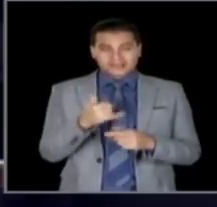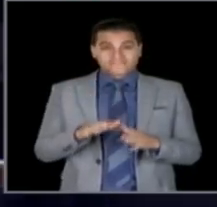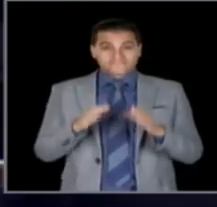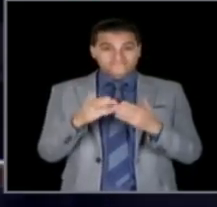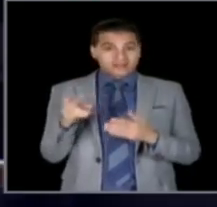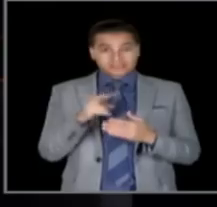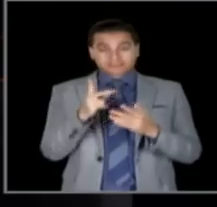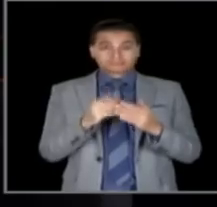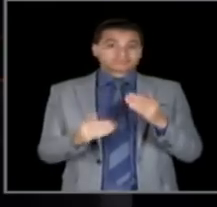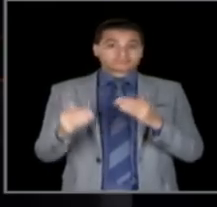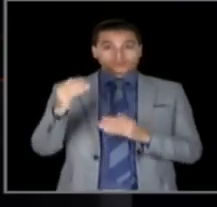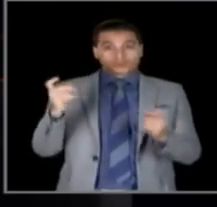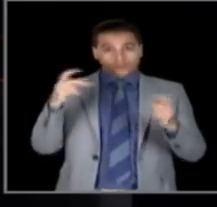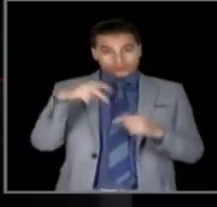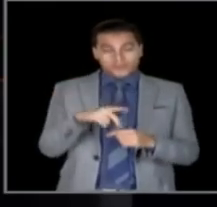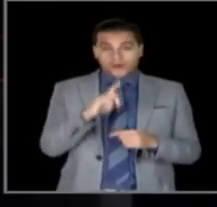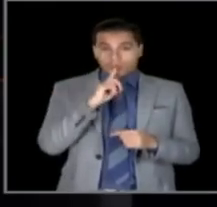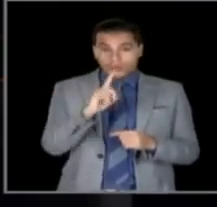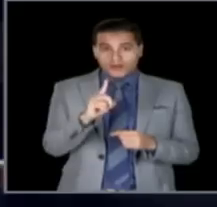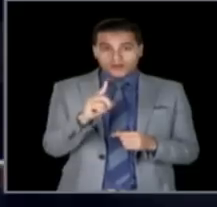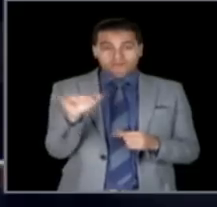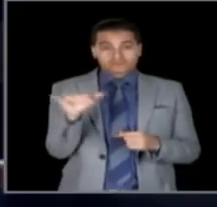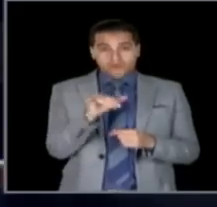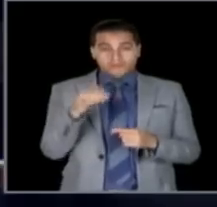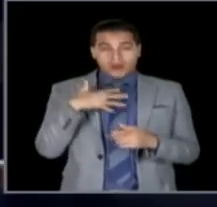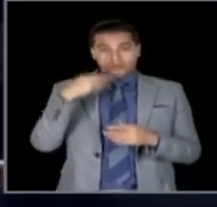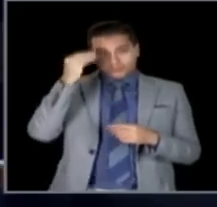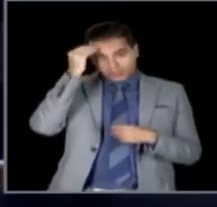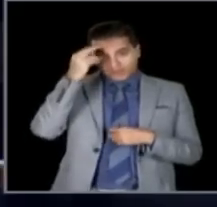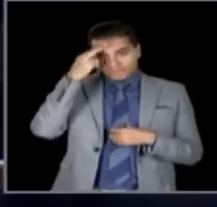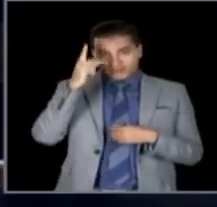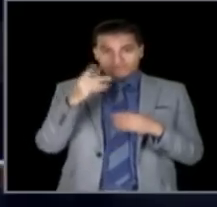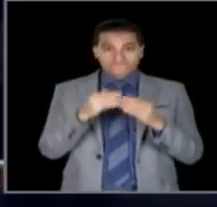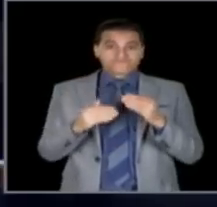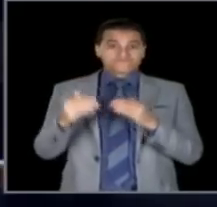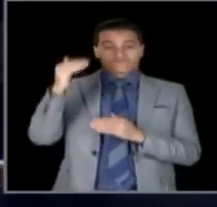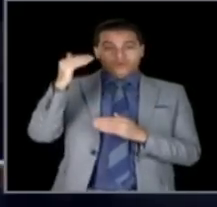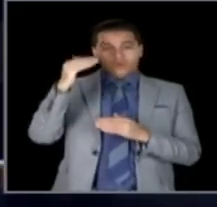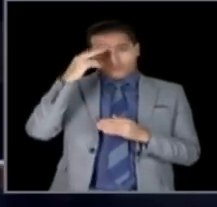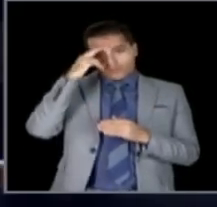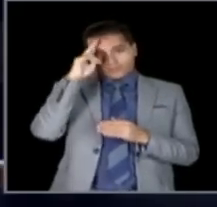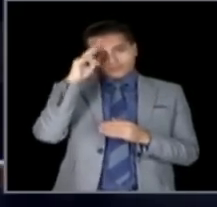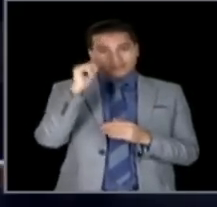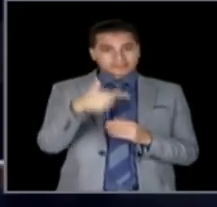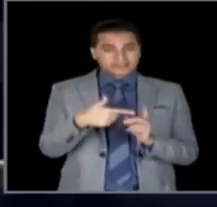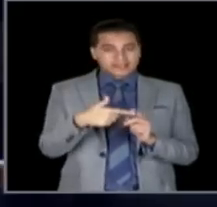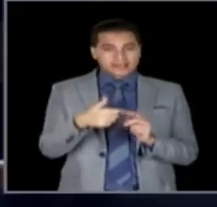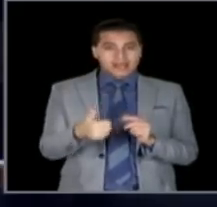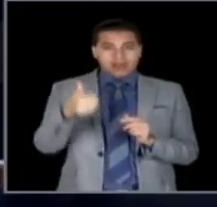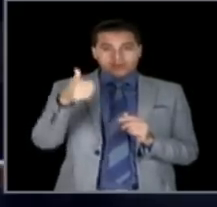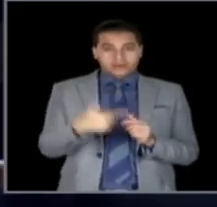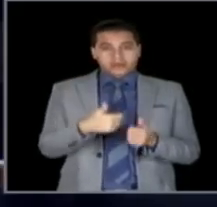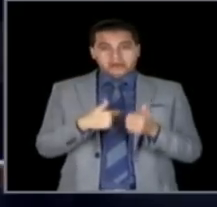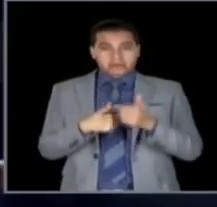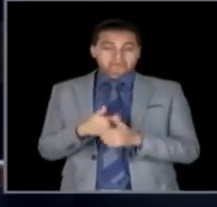الفرقتين اتأهلوا لدور الثمانية، ولكن عايزين نعرف مين في الصدارة ومين في المركز الثاني. ودلوقتي